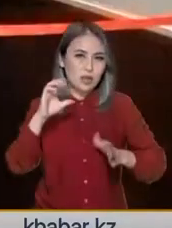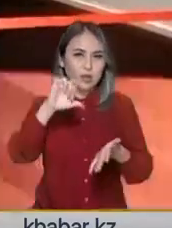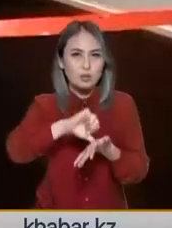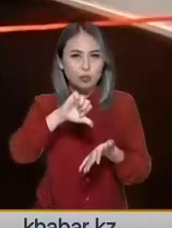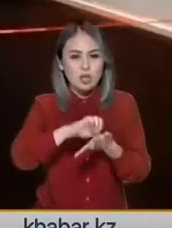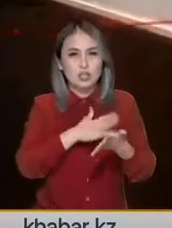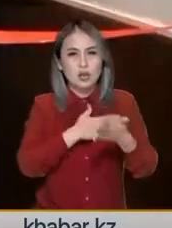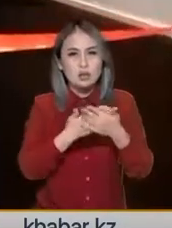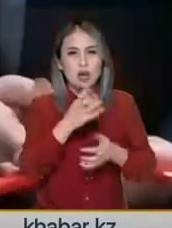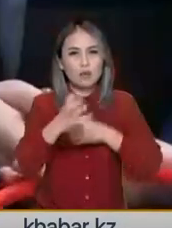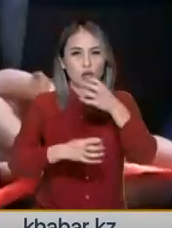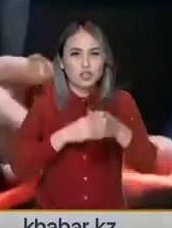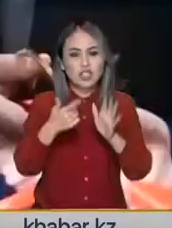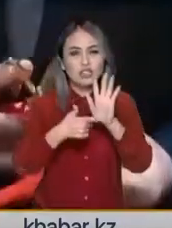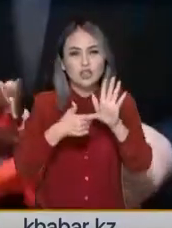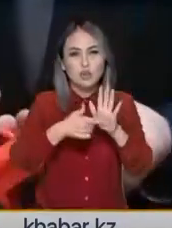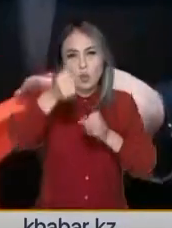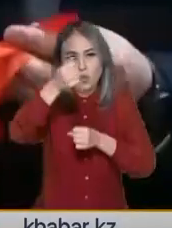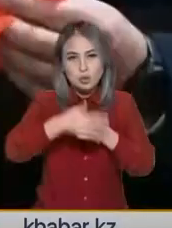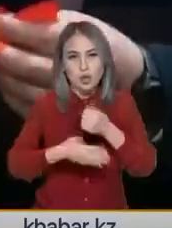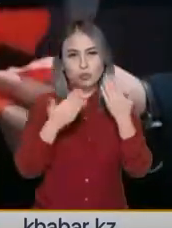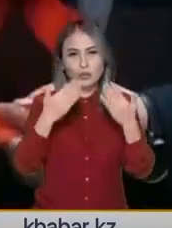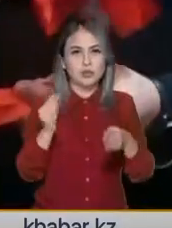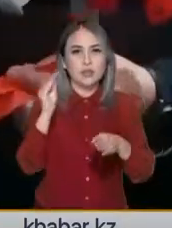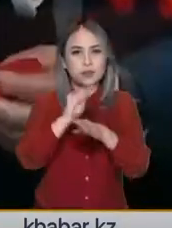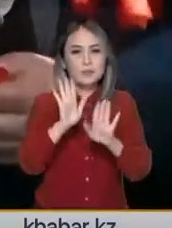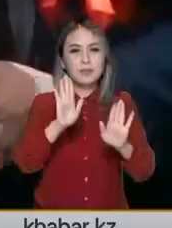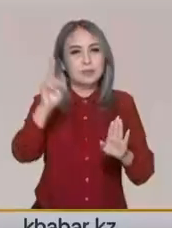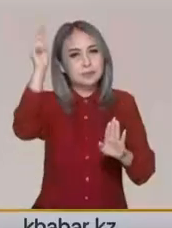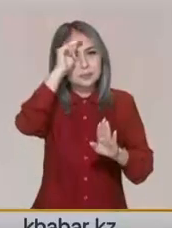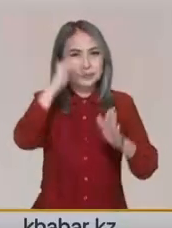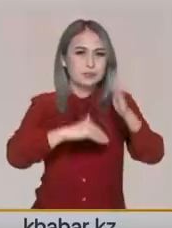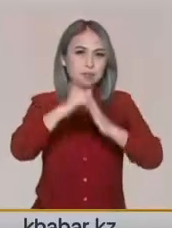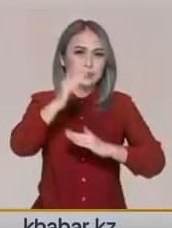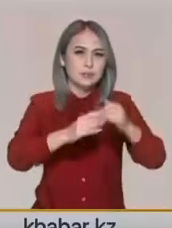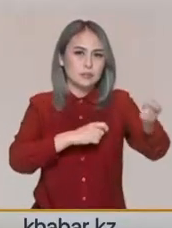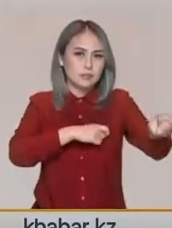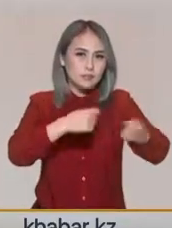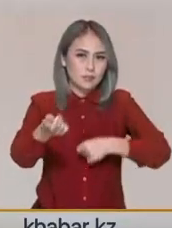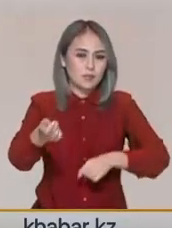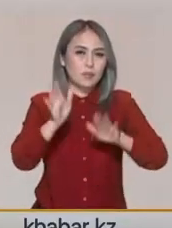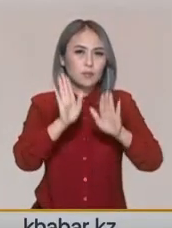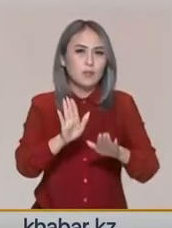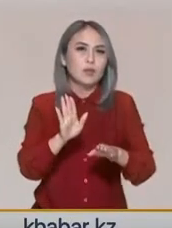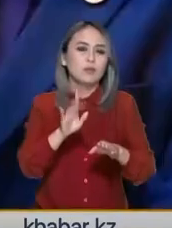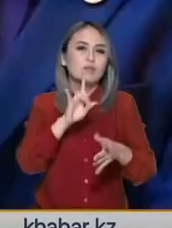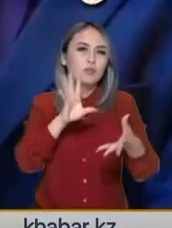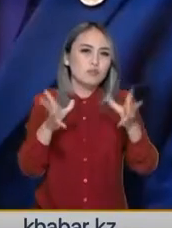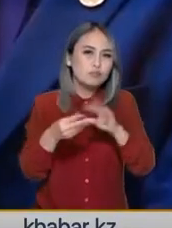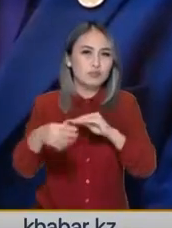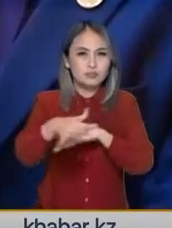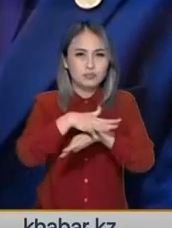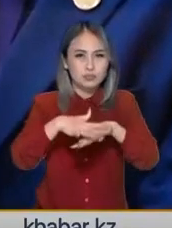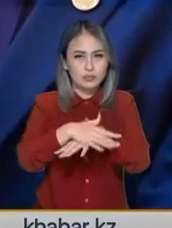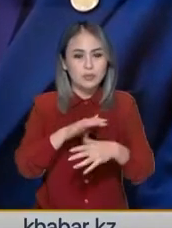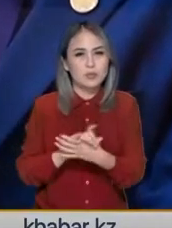университетінің атсалысуымен ашылған әлем бойынша 7-ші орталық. Бұл кешен тек білім мен тәжірибе алмасу алаңына айналып қана қоймай, түркі тілдес